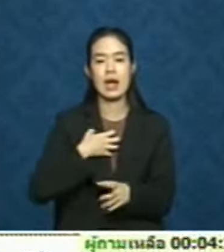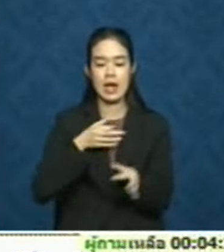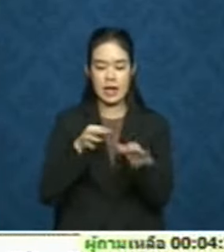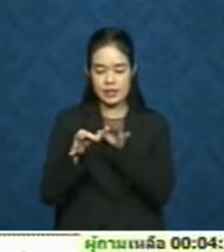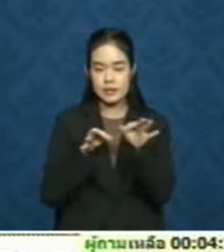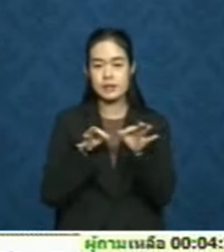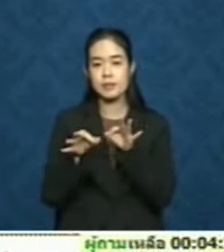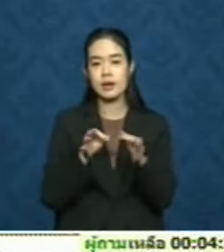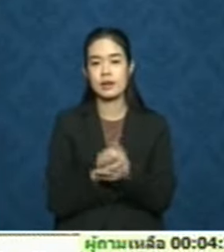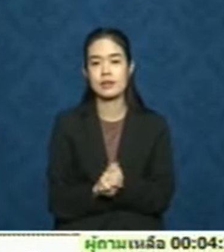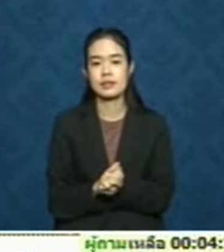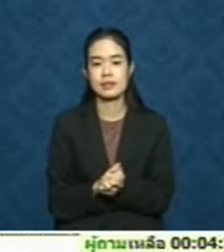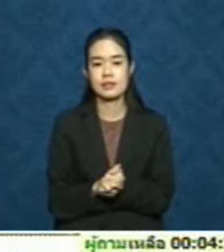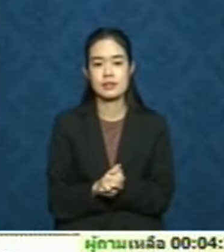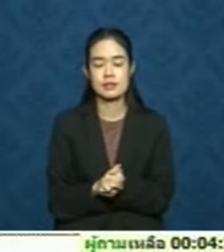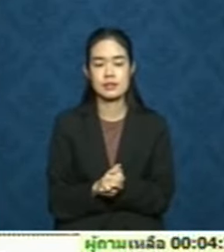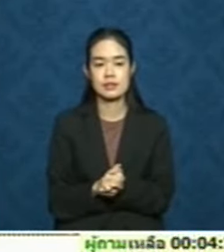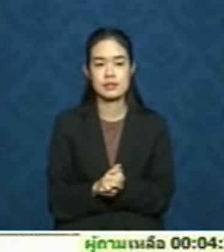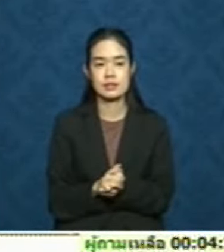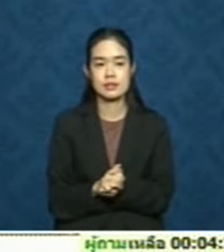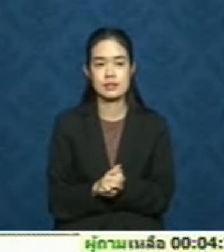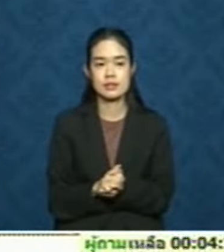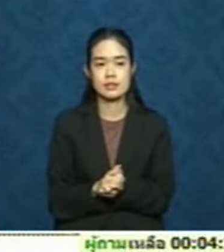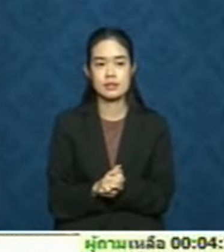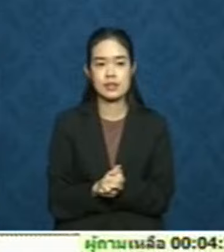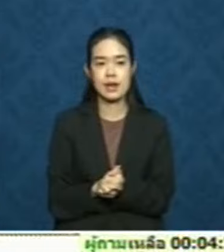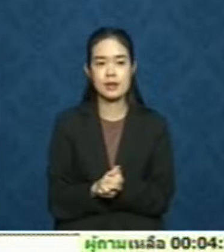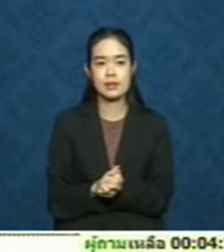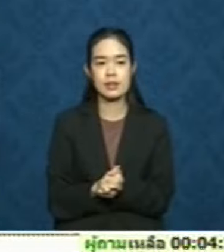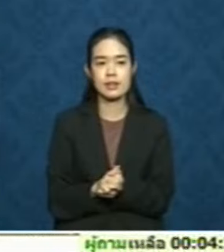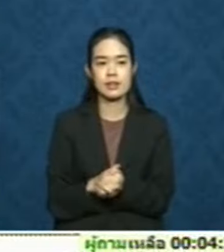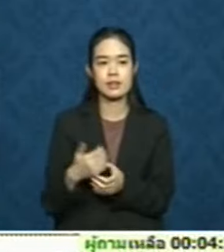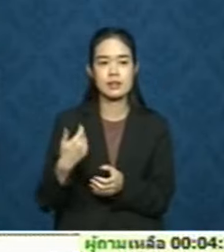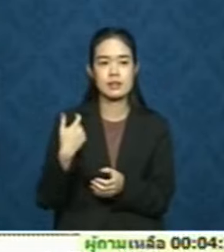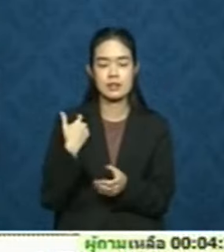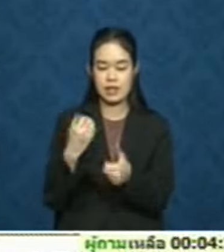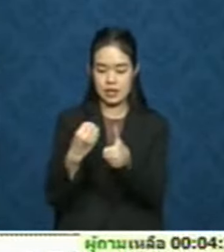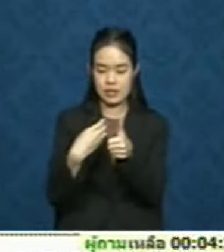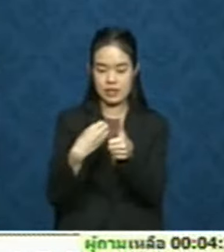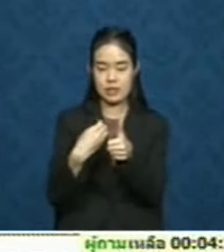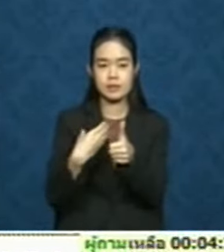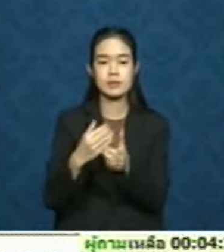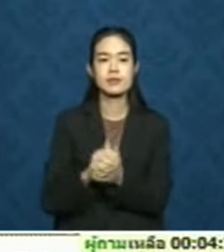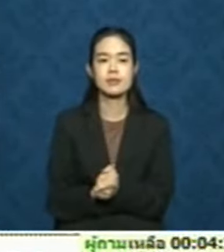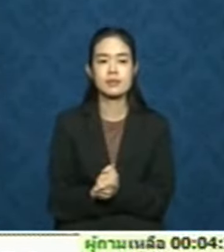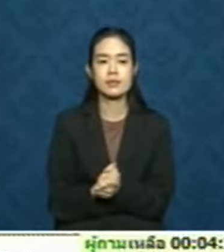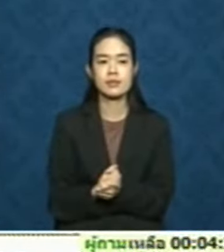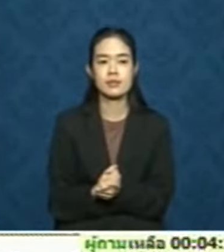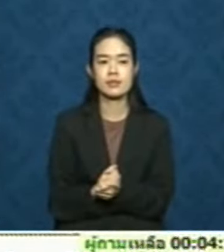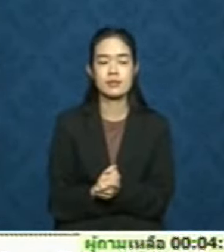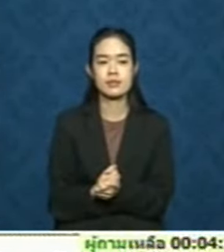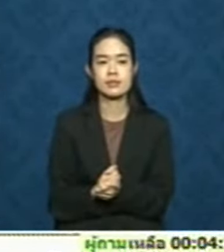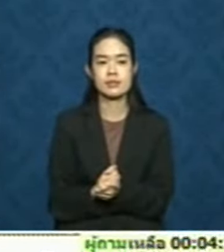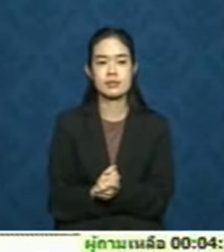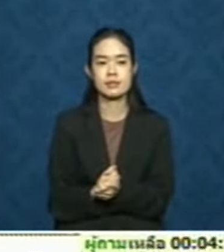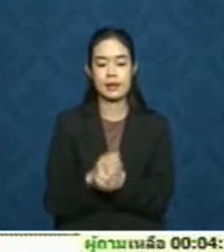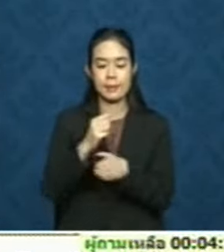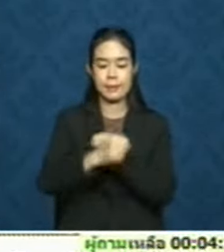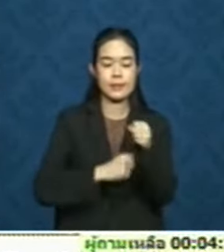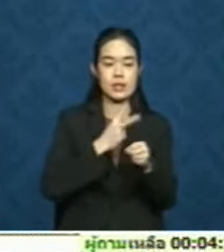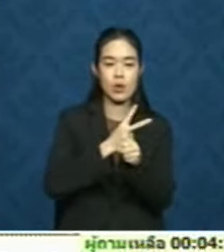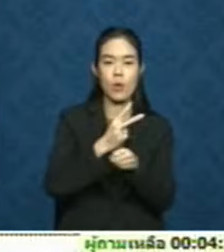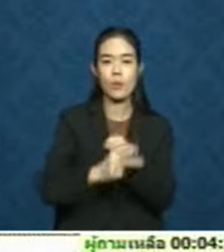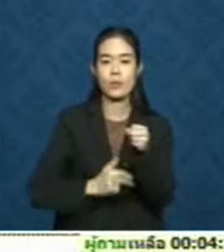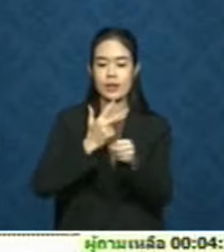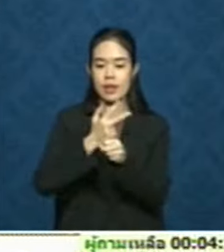แต่ว่าประเด็นที่ต้องคำแนะนำจากท่านก็คือว่าปี2ปี3ปี4ปี5